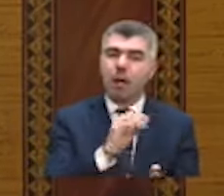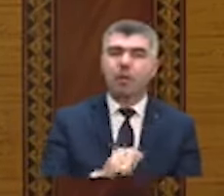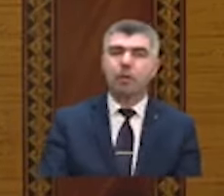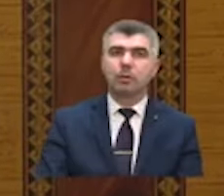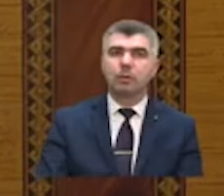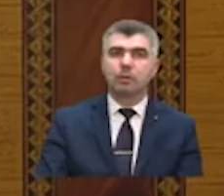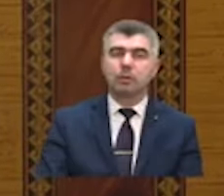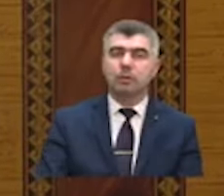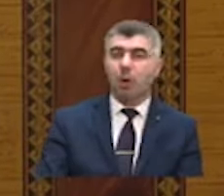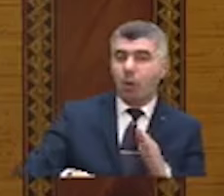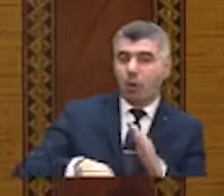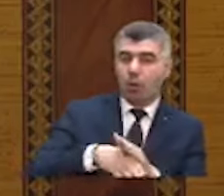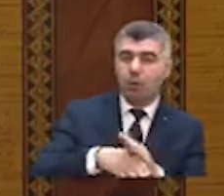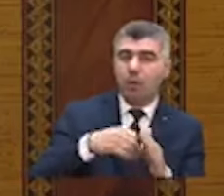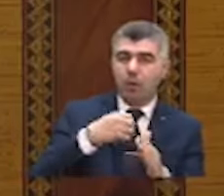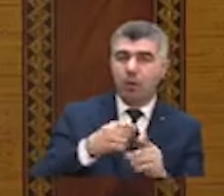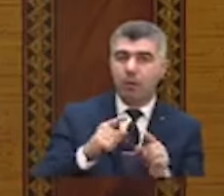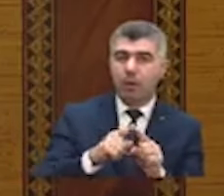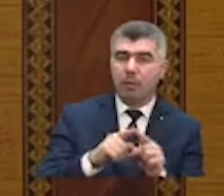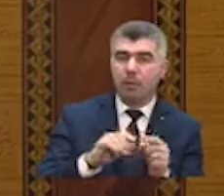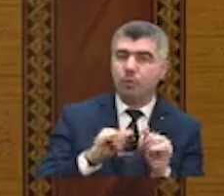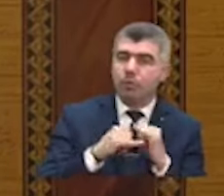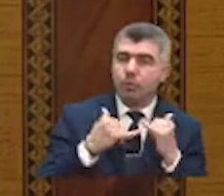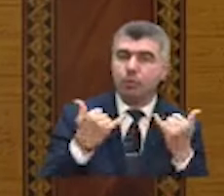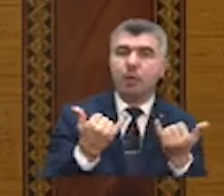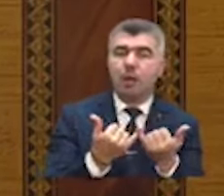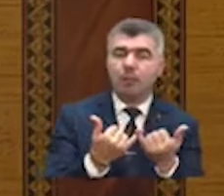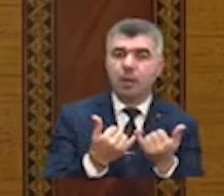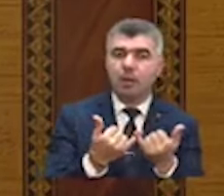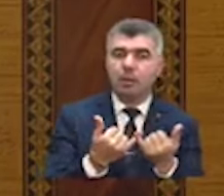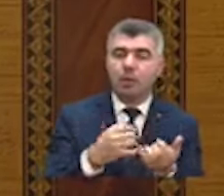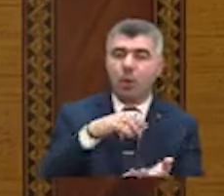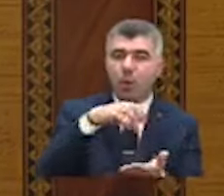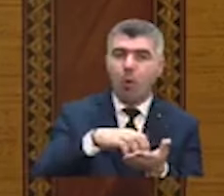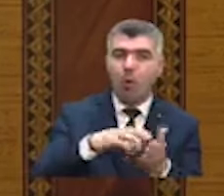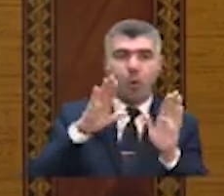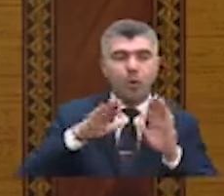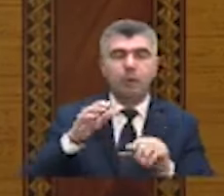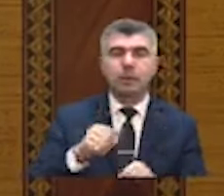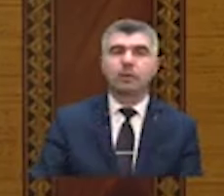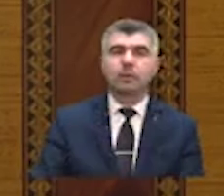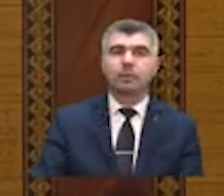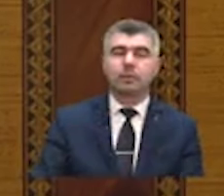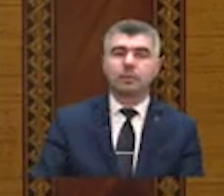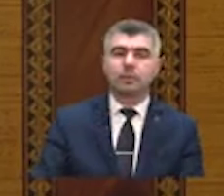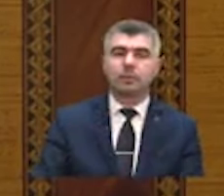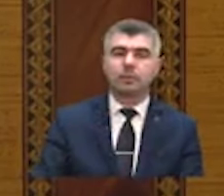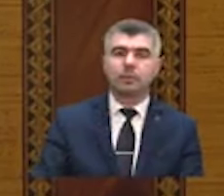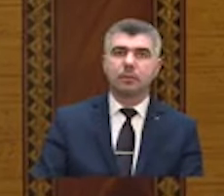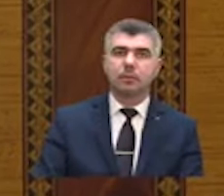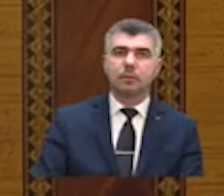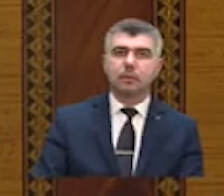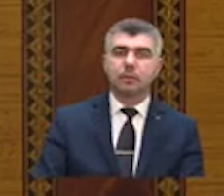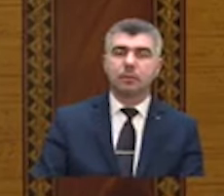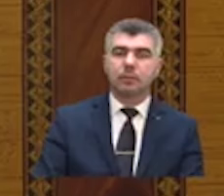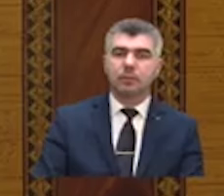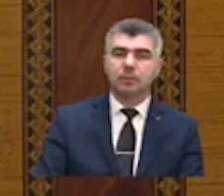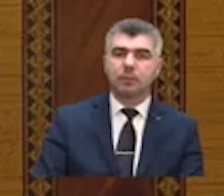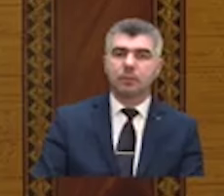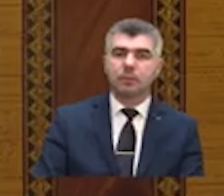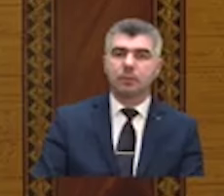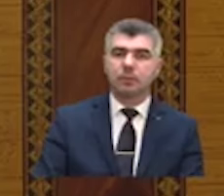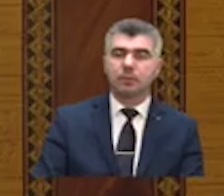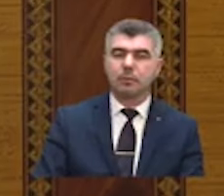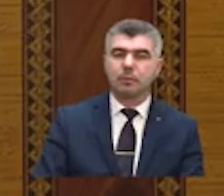غادي نخرج مع الباب وغادي لعمان الاجتماع على القدس دك ما